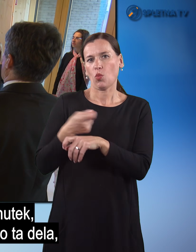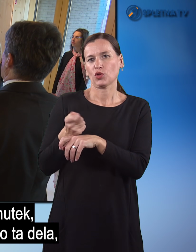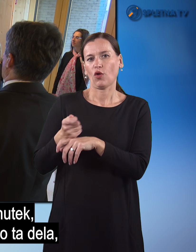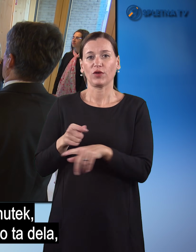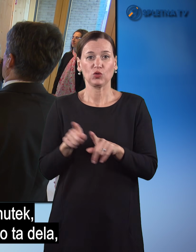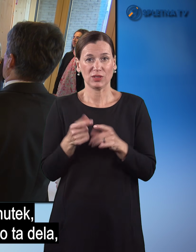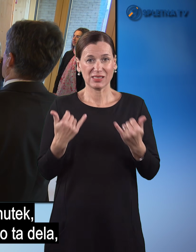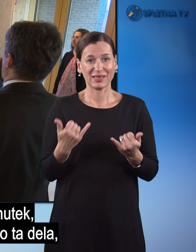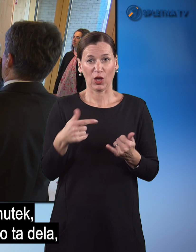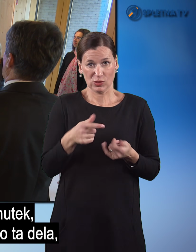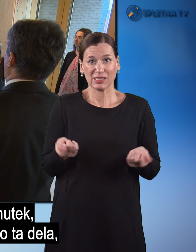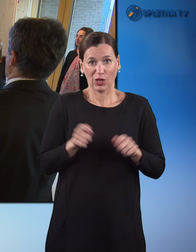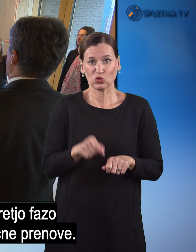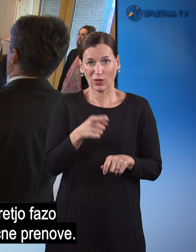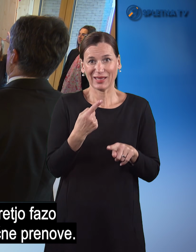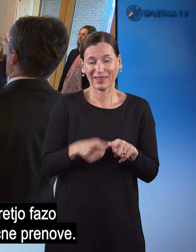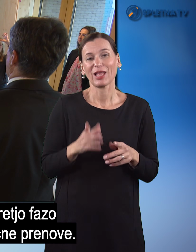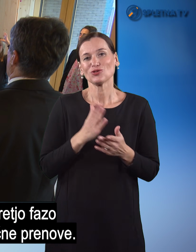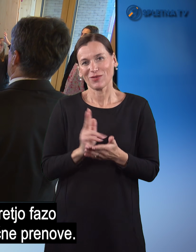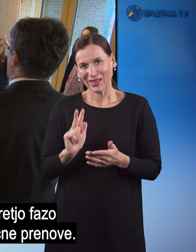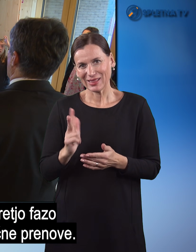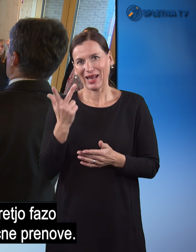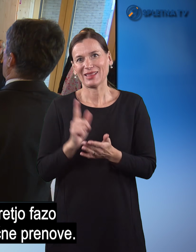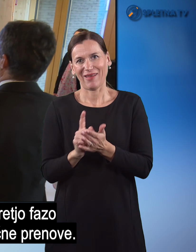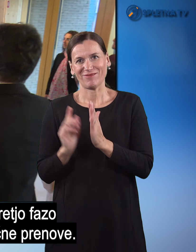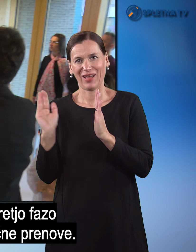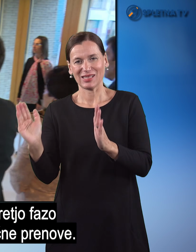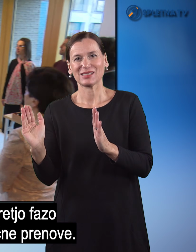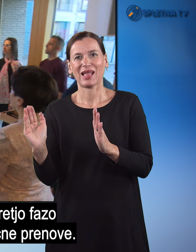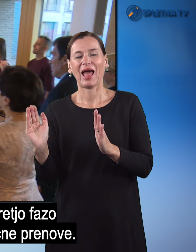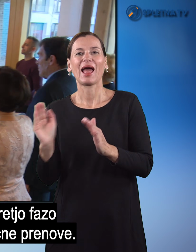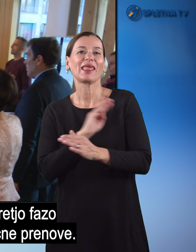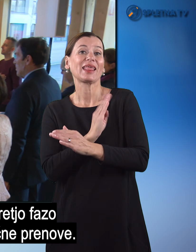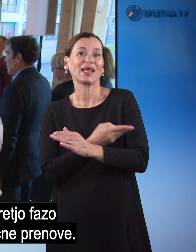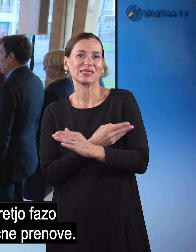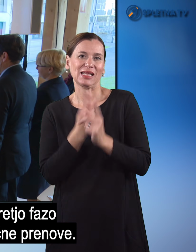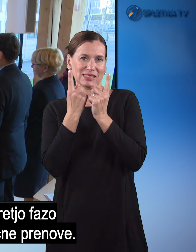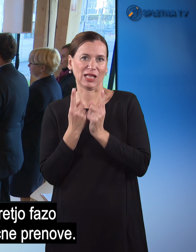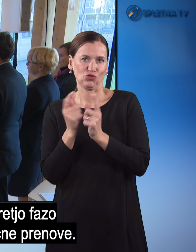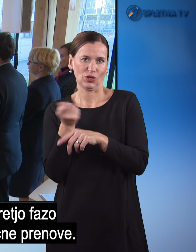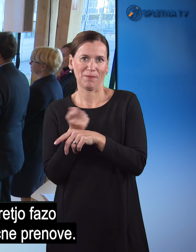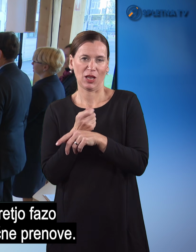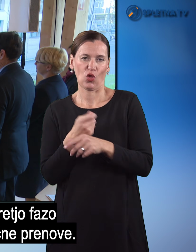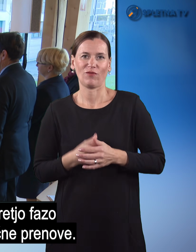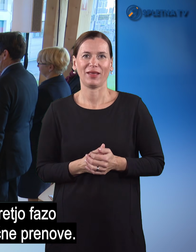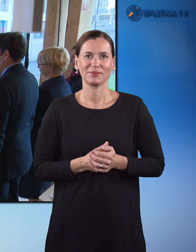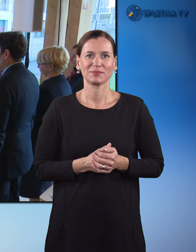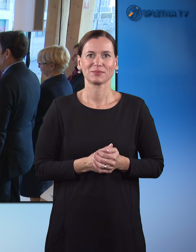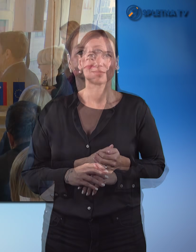tudi ta trenutek, ko se zaključuje ta del, vstopamo že v tretjo fazo energetsko in statične prenove.